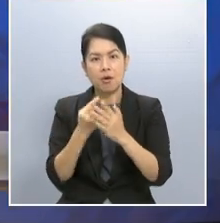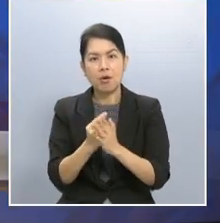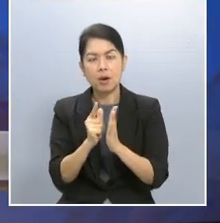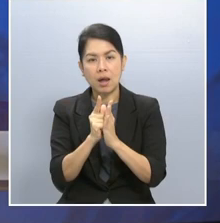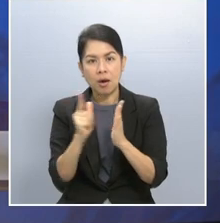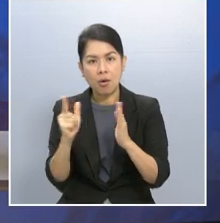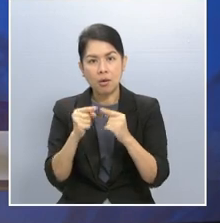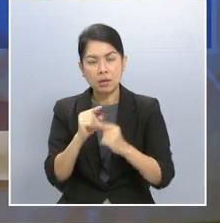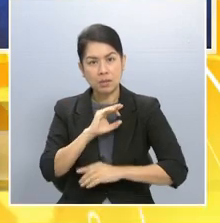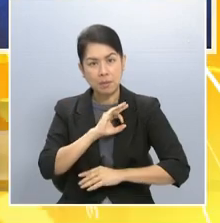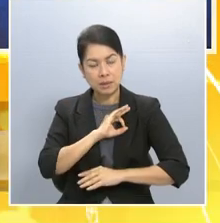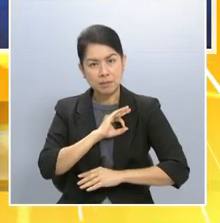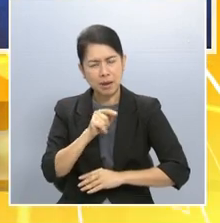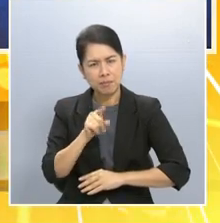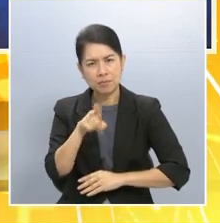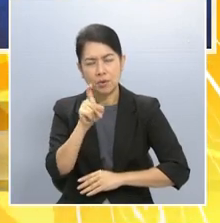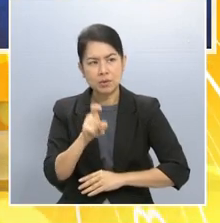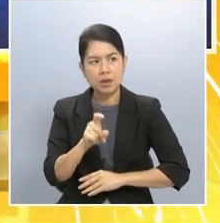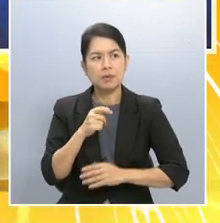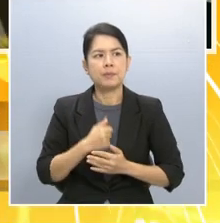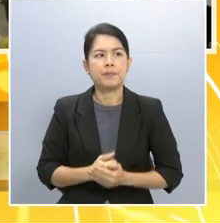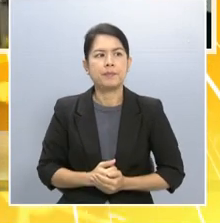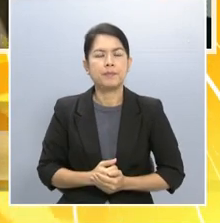เป็นคนคิดเยอะตั้งข้อสังเกต